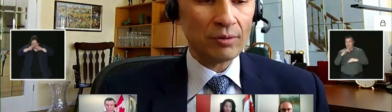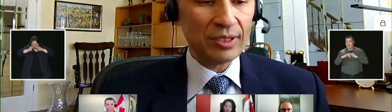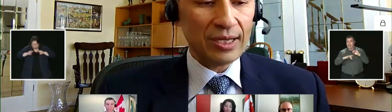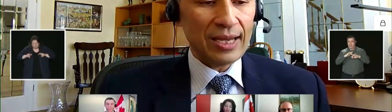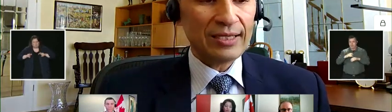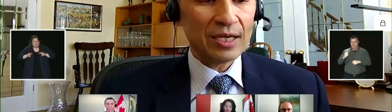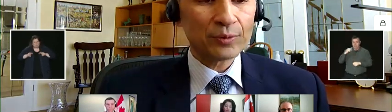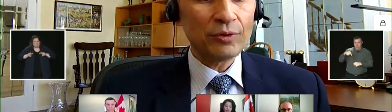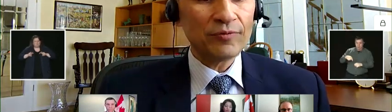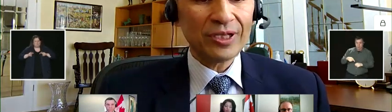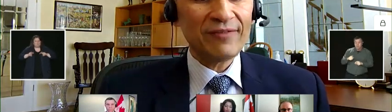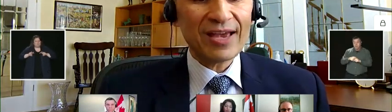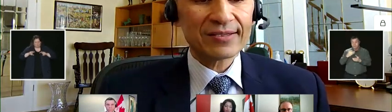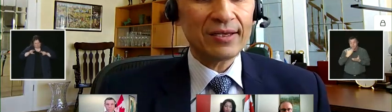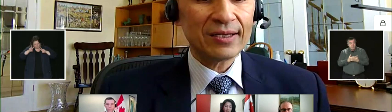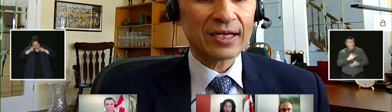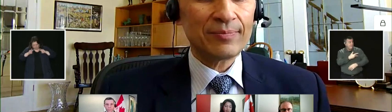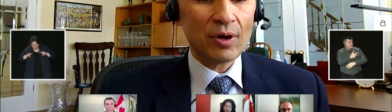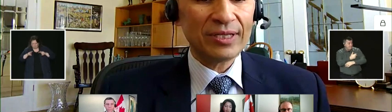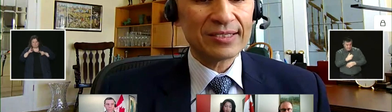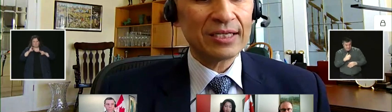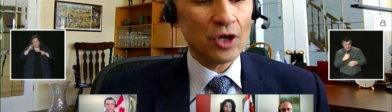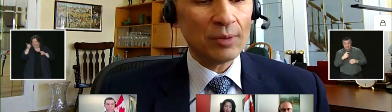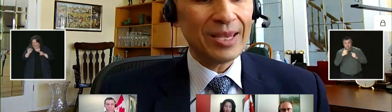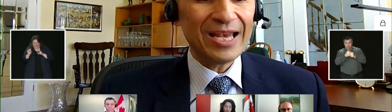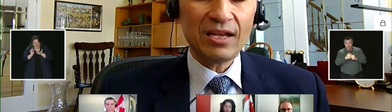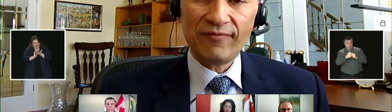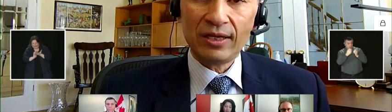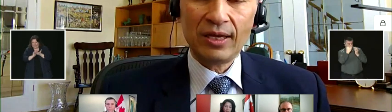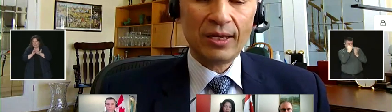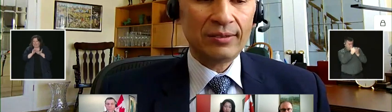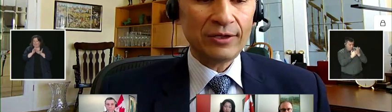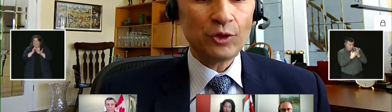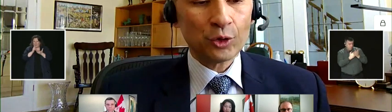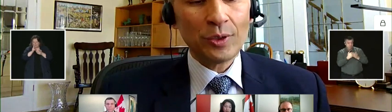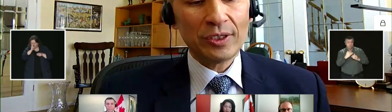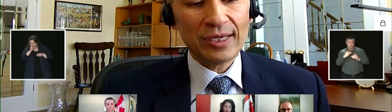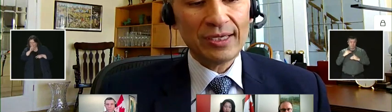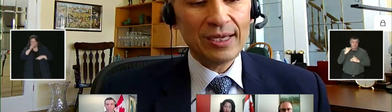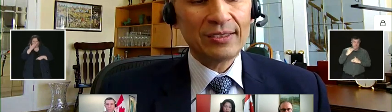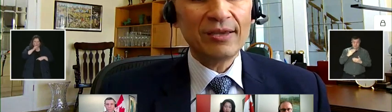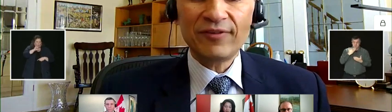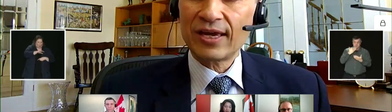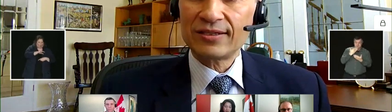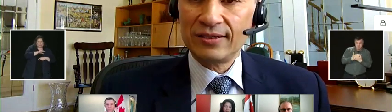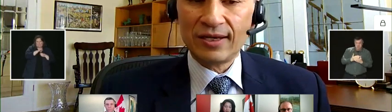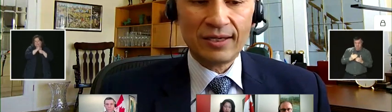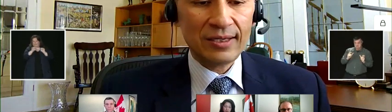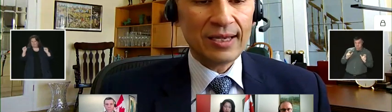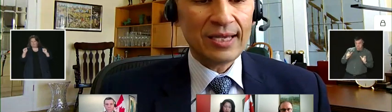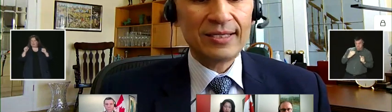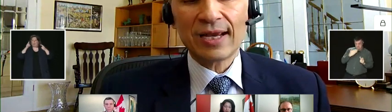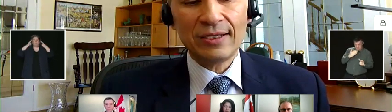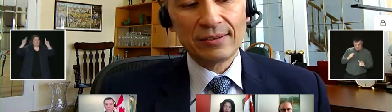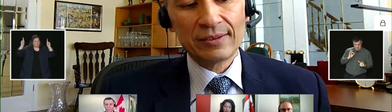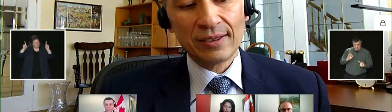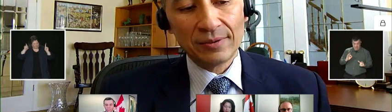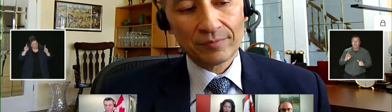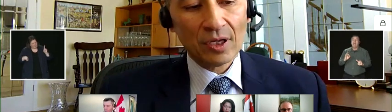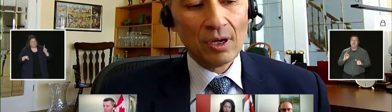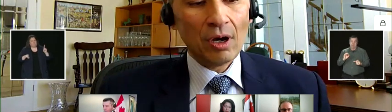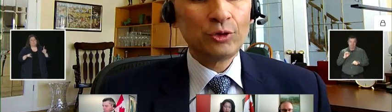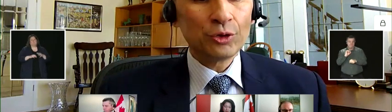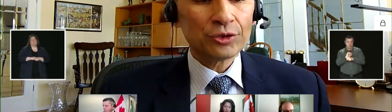au monde et n'approuve que les vaccins qui répondent à ces normes élevées d'innocuité, d'efficacité et de